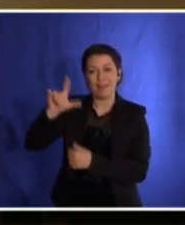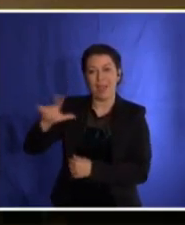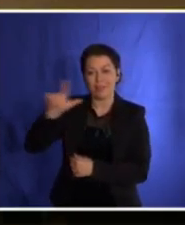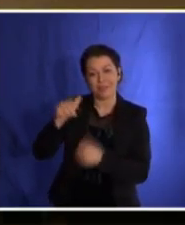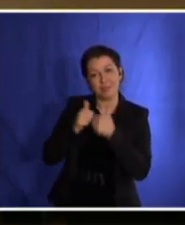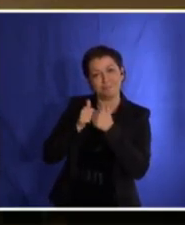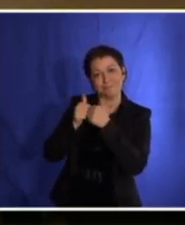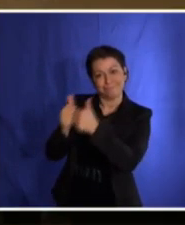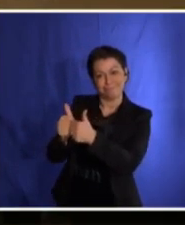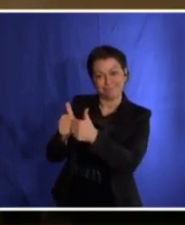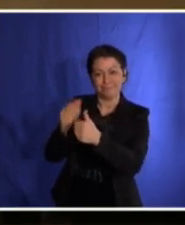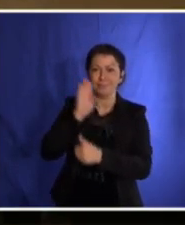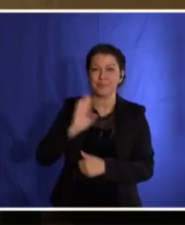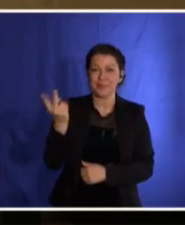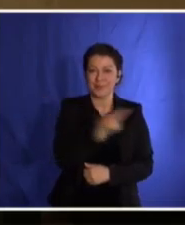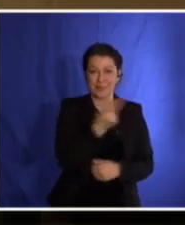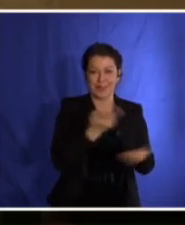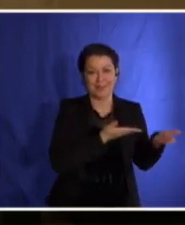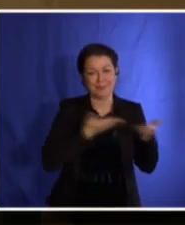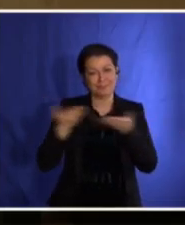bitten.